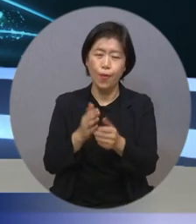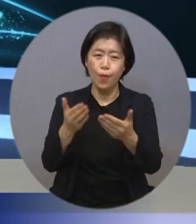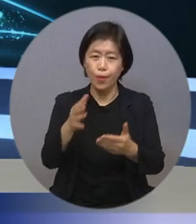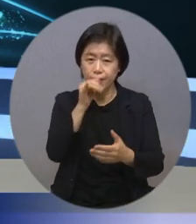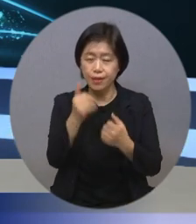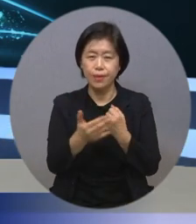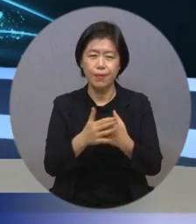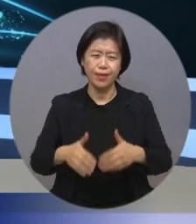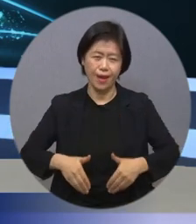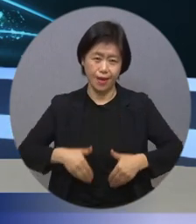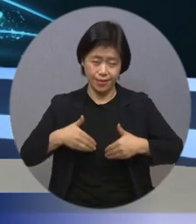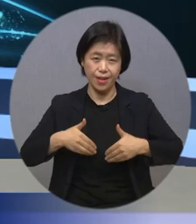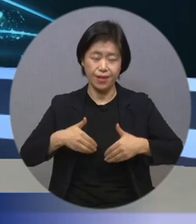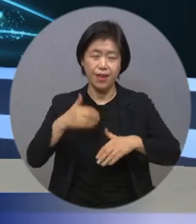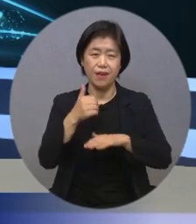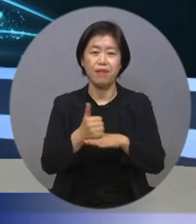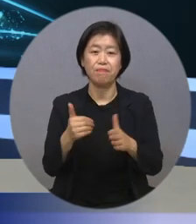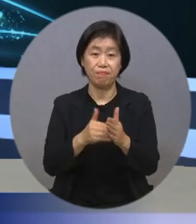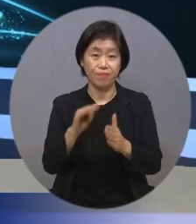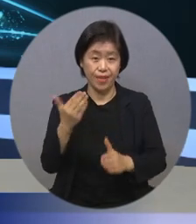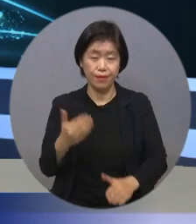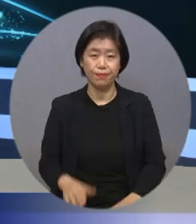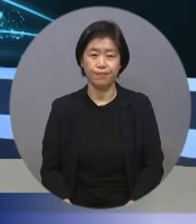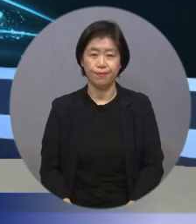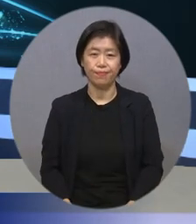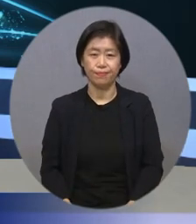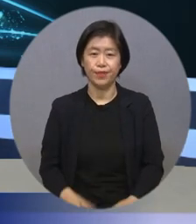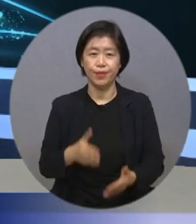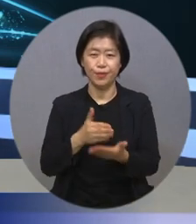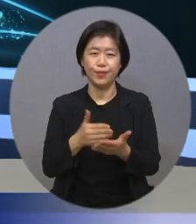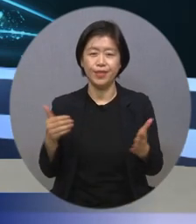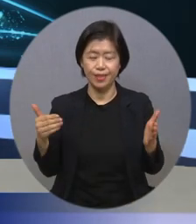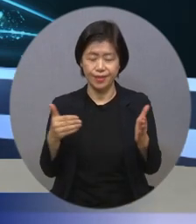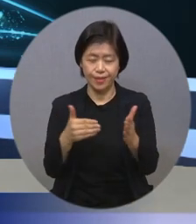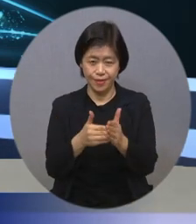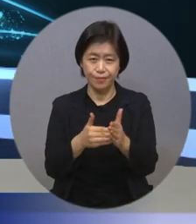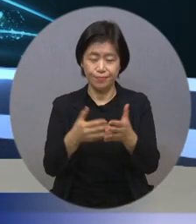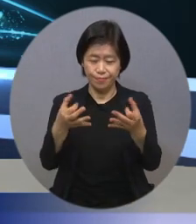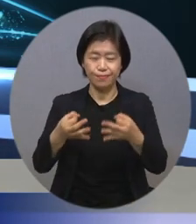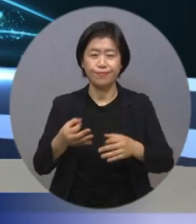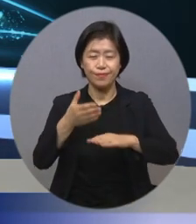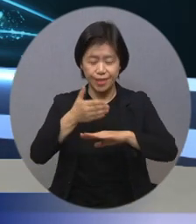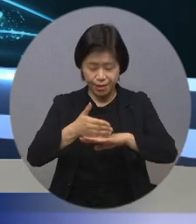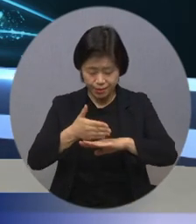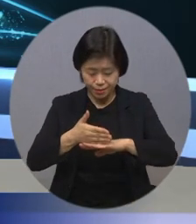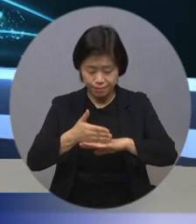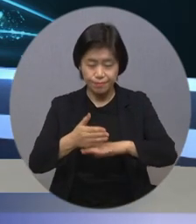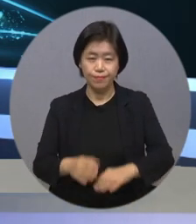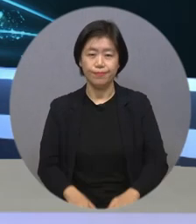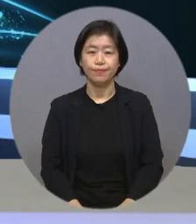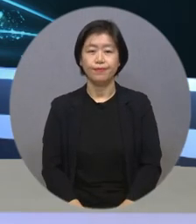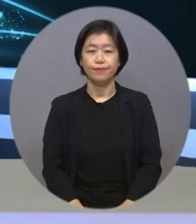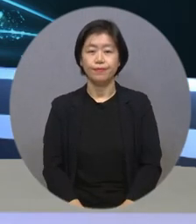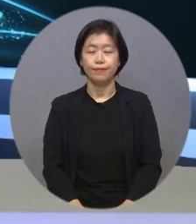연말이 되기를 바랍니다. 이상 복지TV 뉴스를 마칩니다. 시청해주신 여러분 고맙습니다.